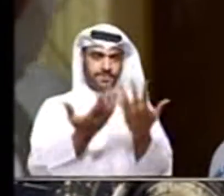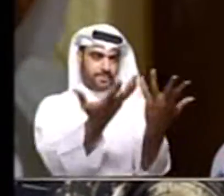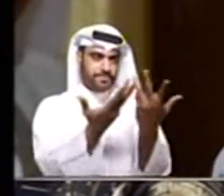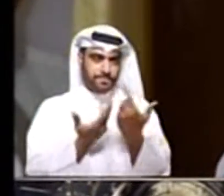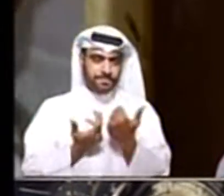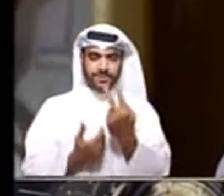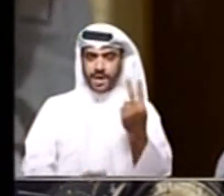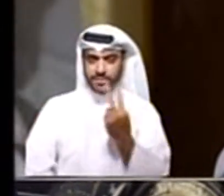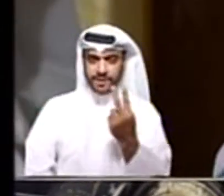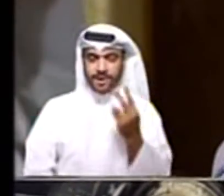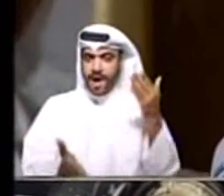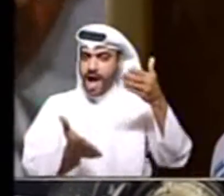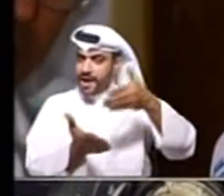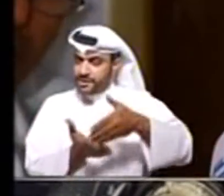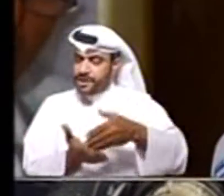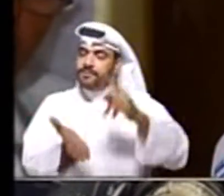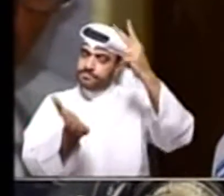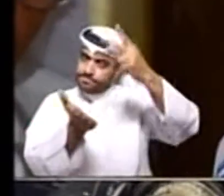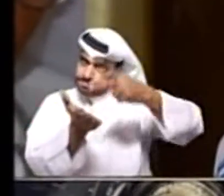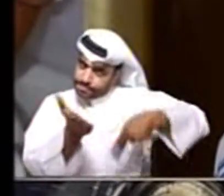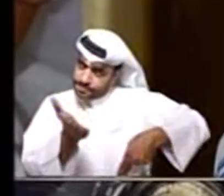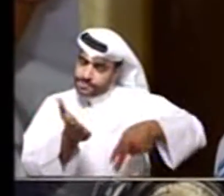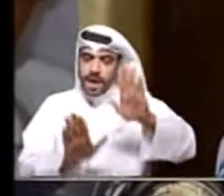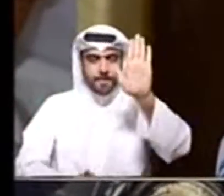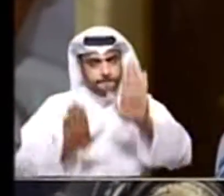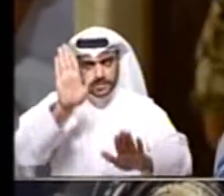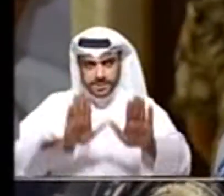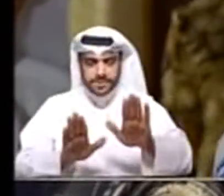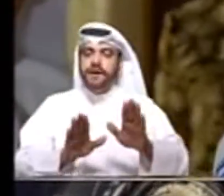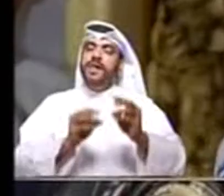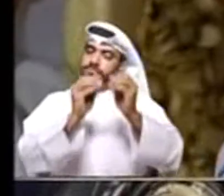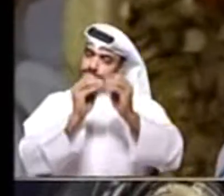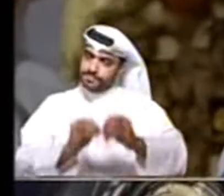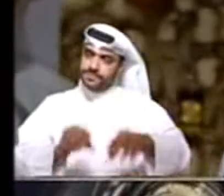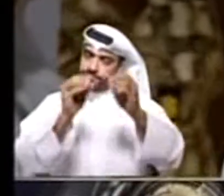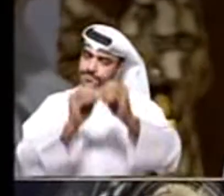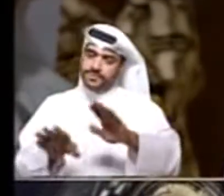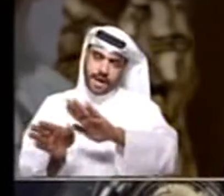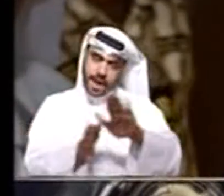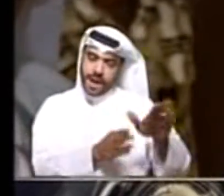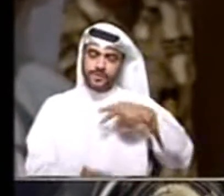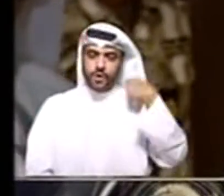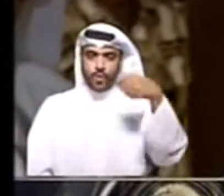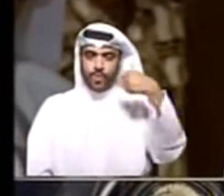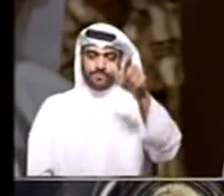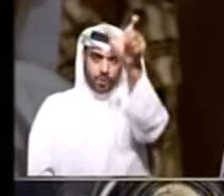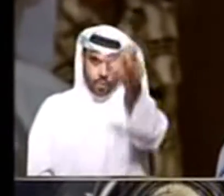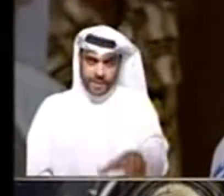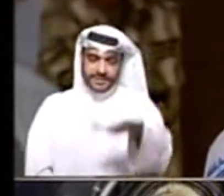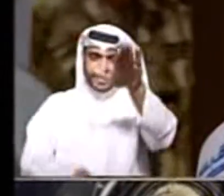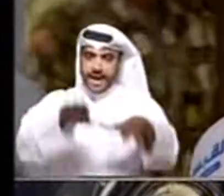الطرفين، وبالتالي يعني المجلس قرر رأيه بتجديد الثقة في الأخ معالي وزير